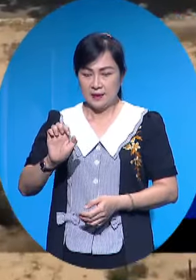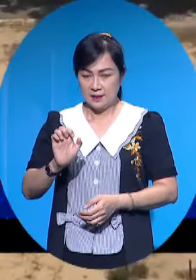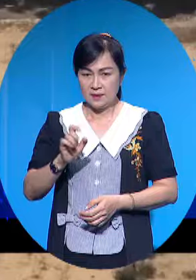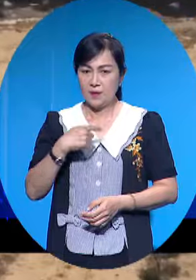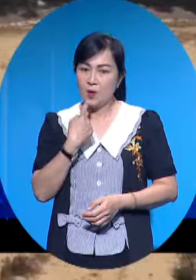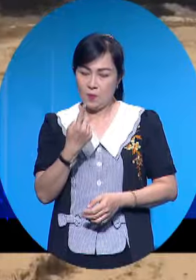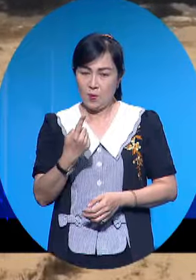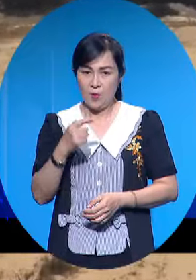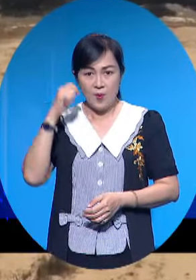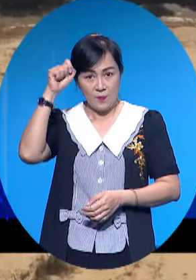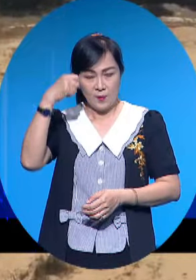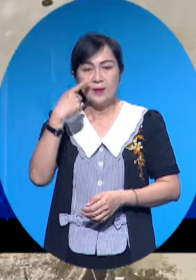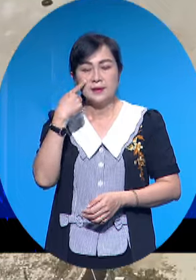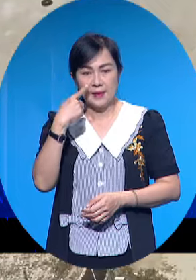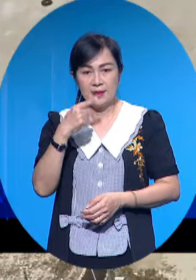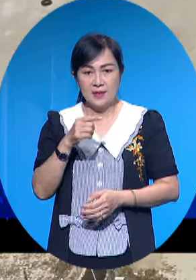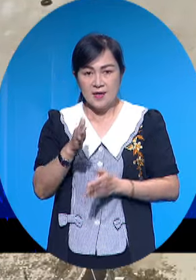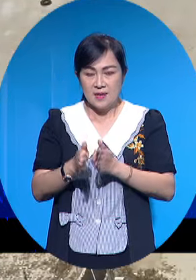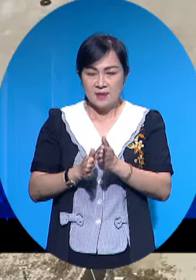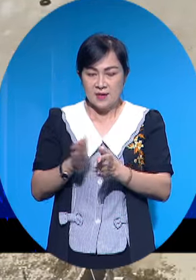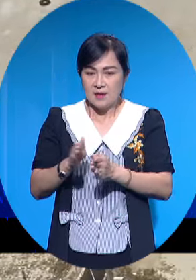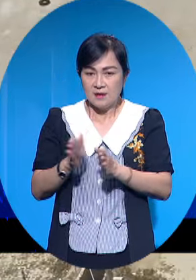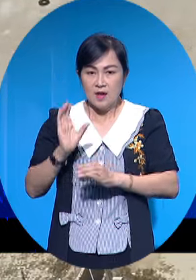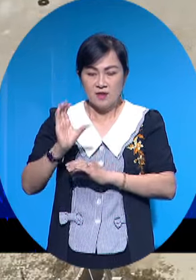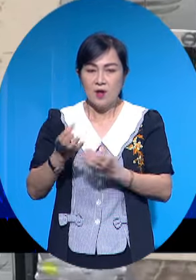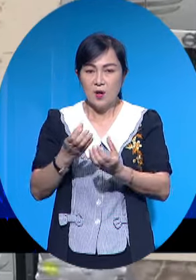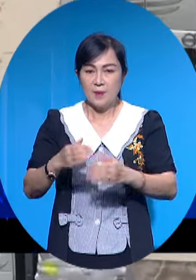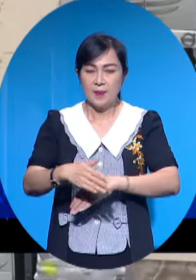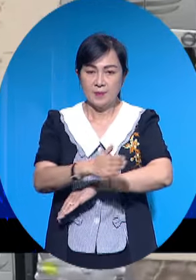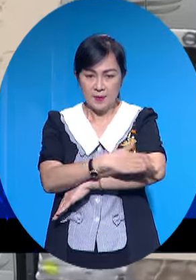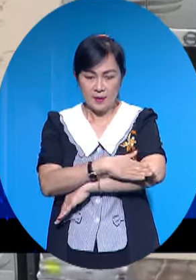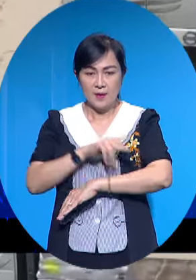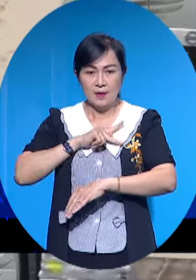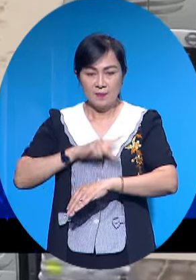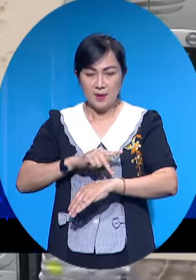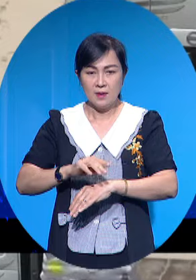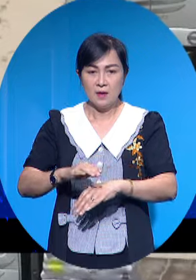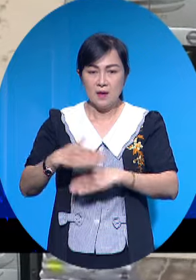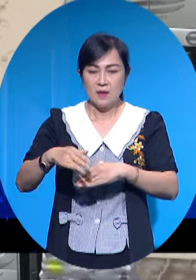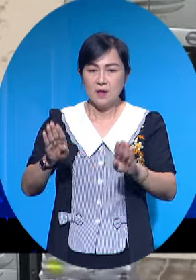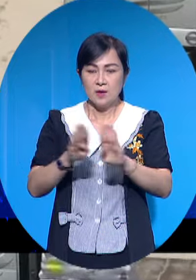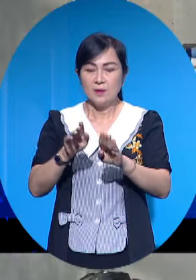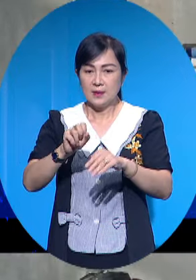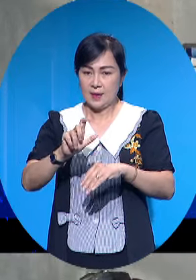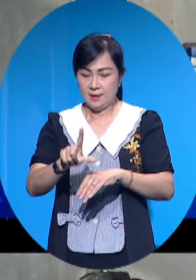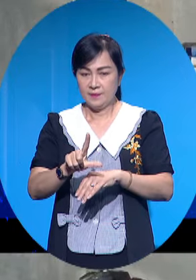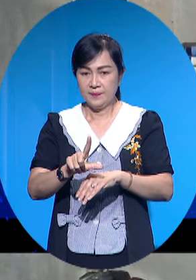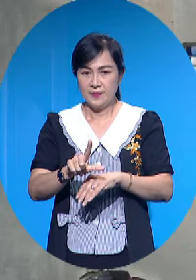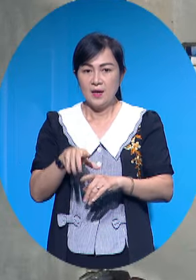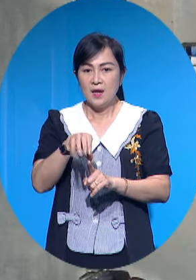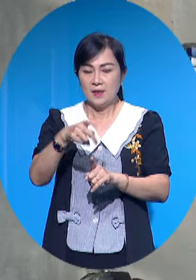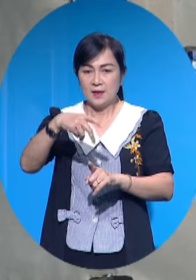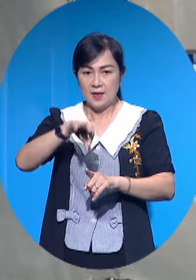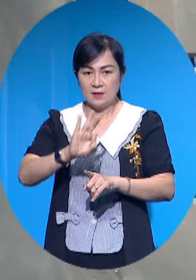đã công bố một video cho thấy các xe tại chợ Hàng viện trợ từ Ai Cập đang được kiểm tra gần cửa khẩu kem shom hạng tin